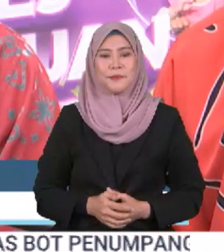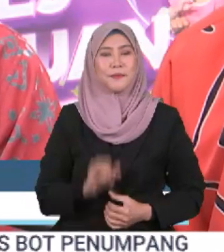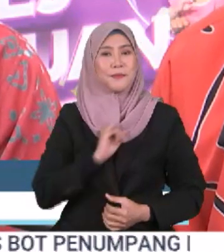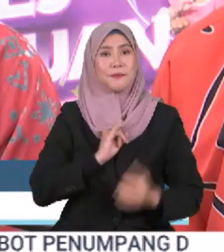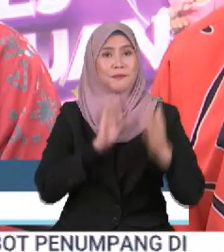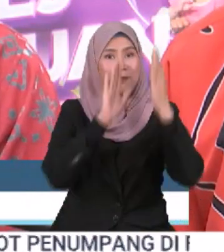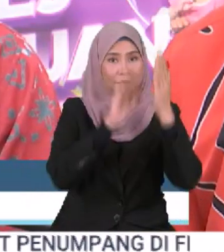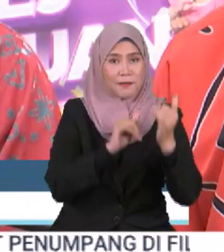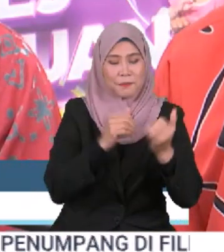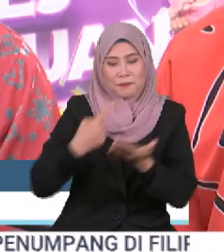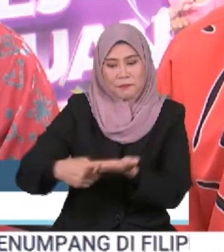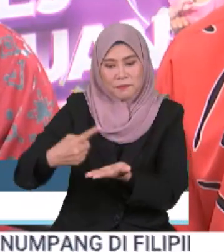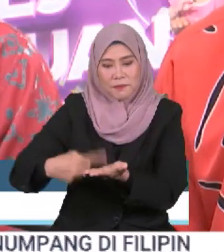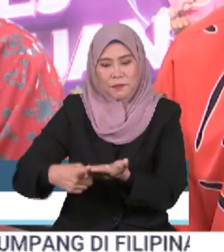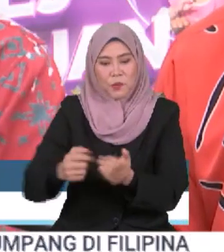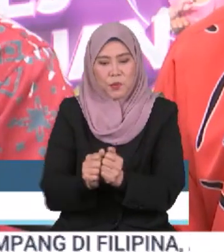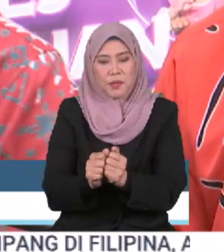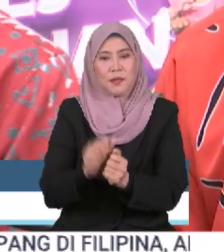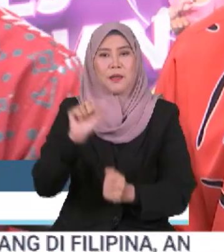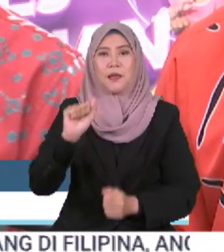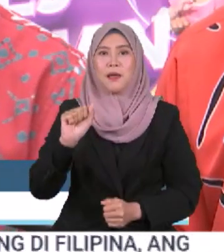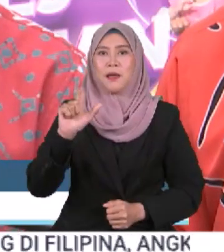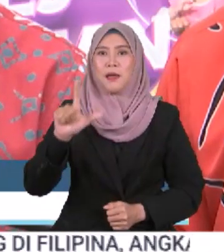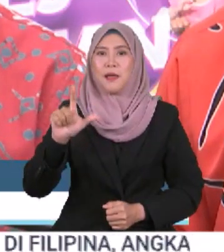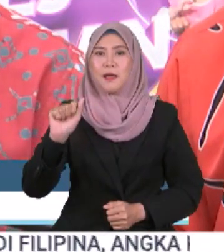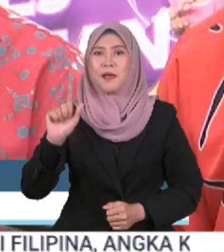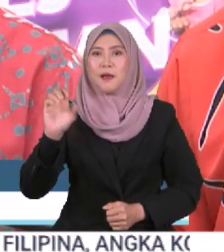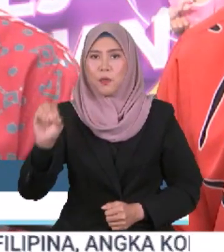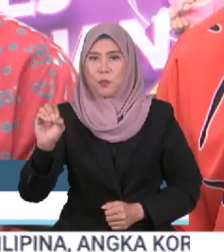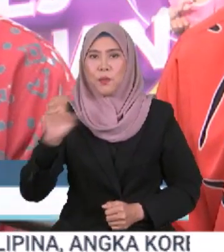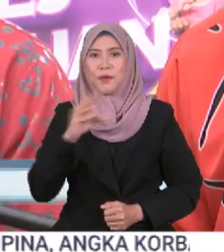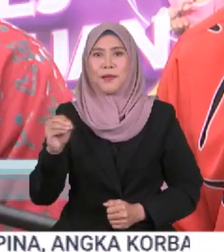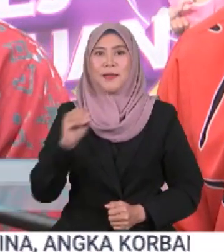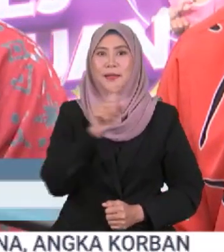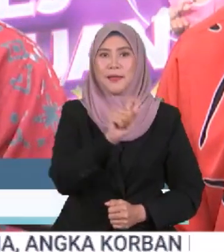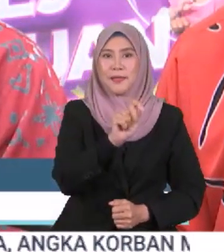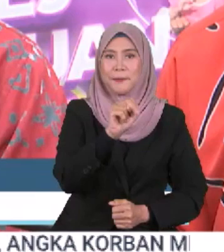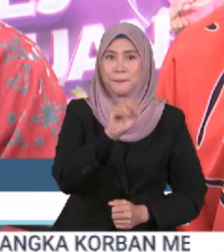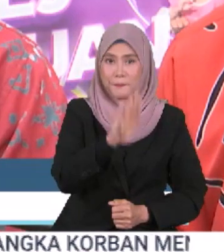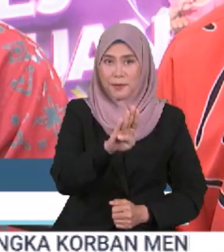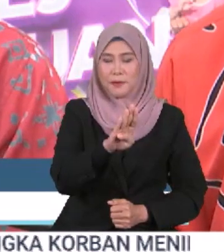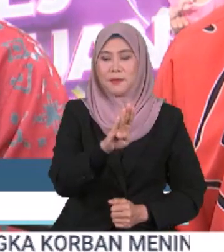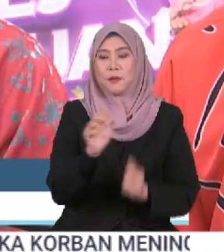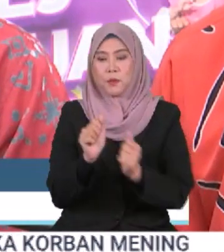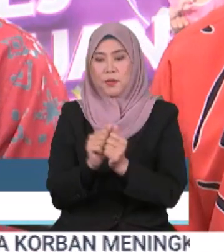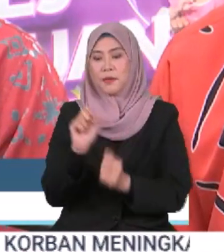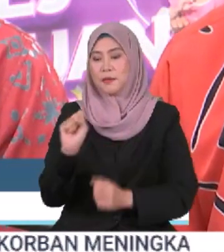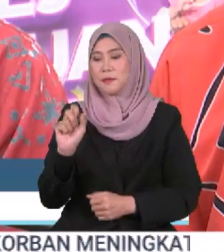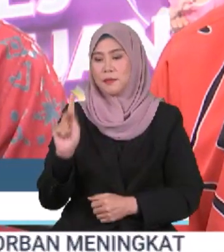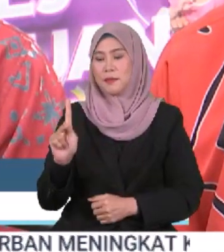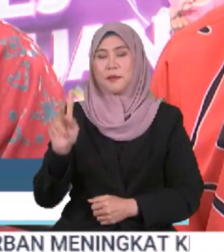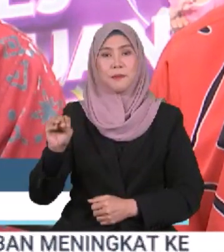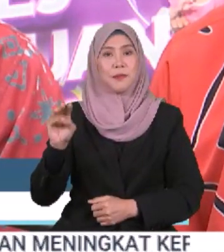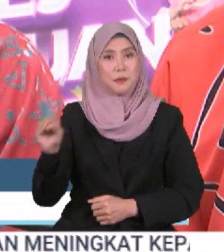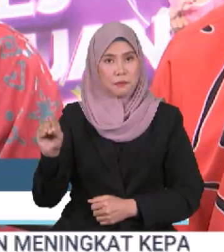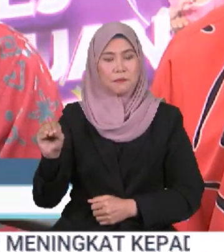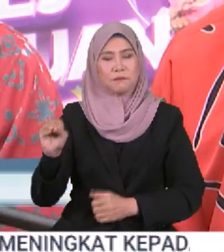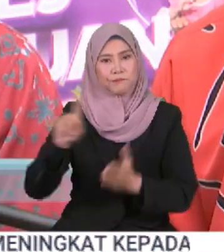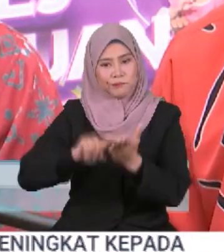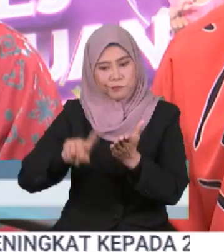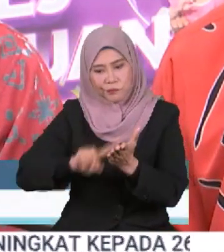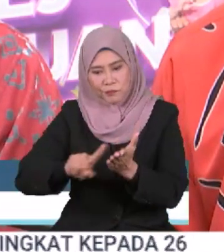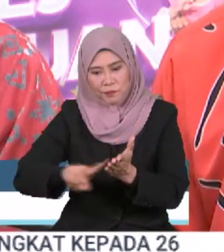Saya berhasrat untuk berbincang dengan pihak ALO dan pihak TNB sekali dengan SKMM untuk